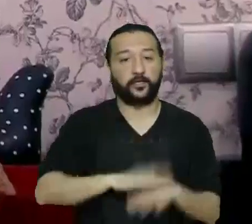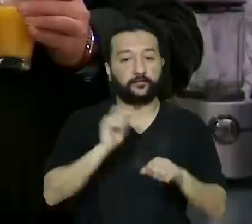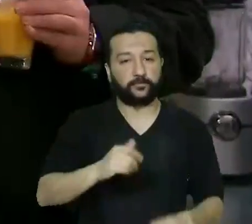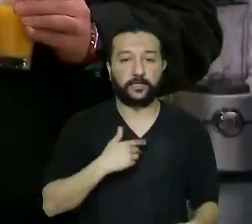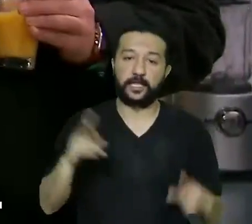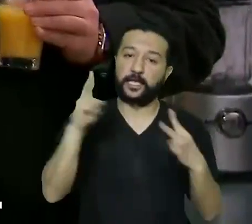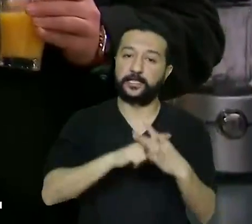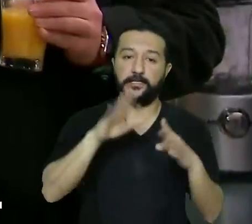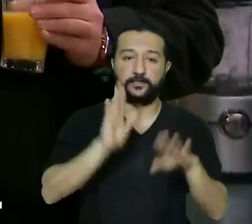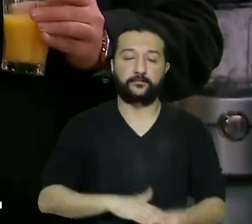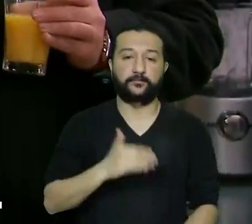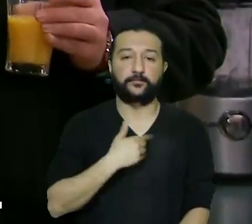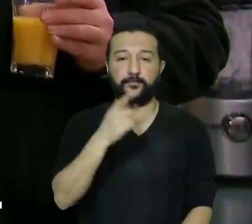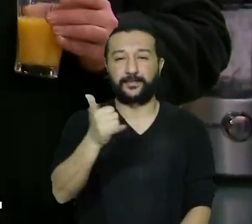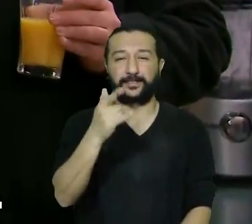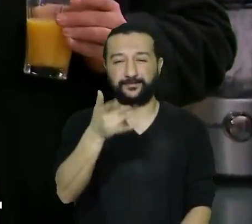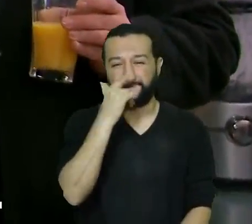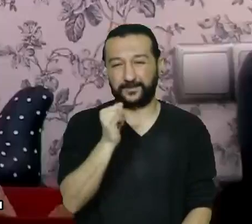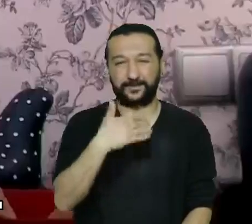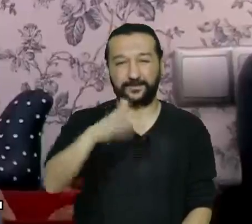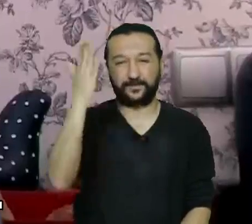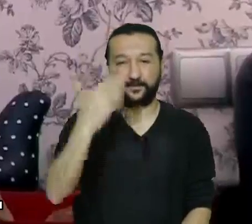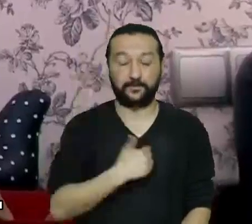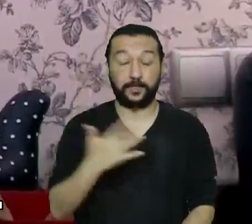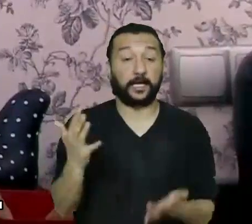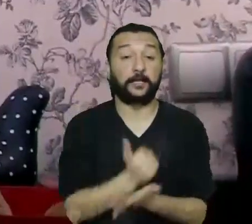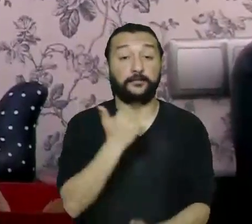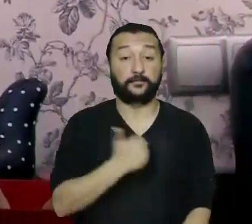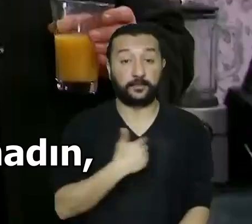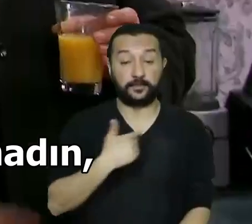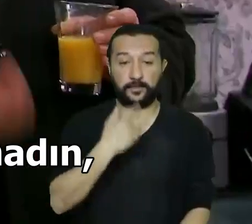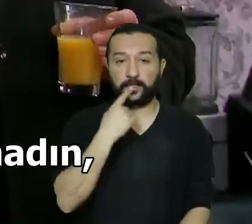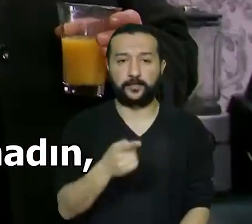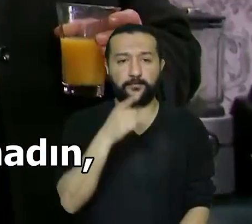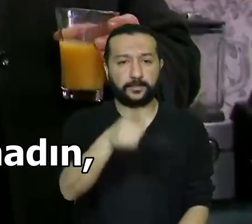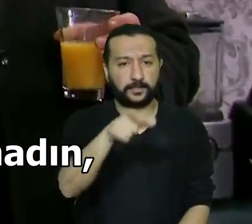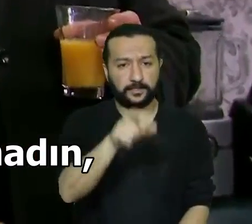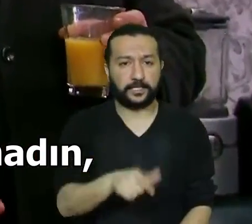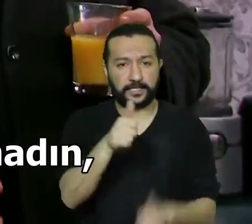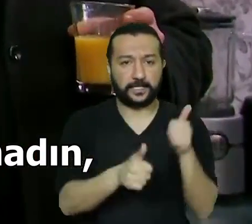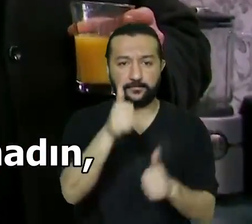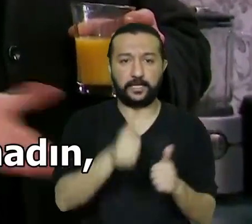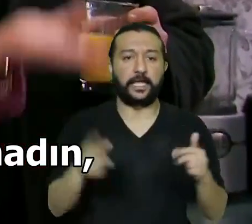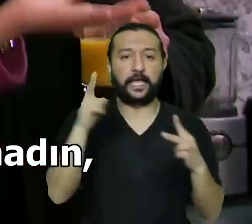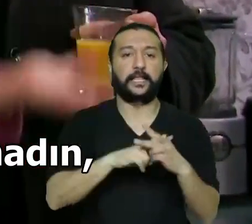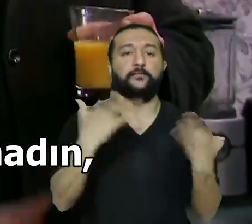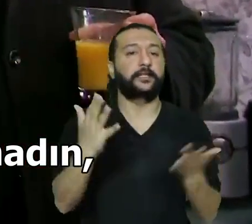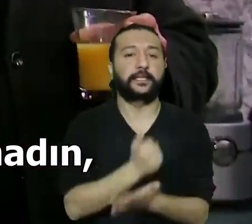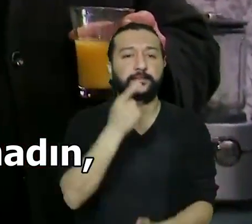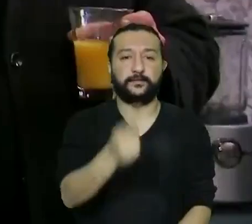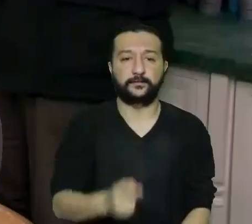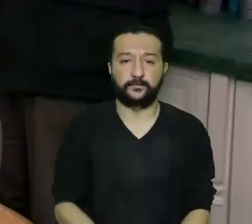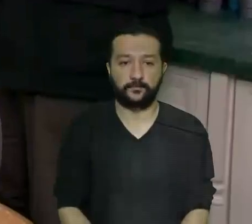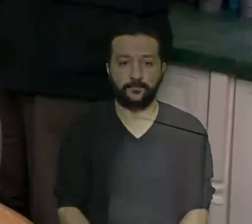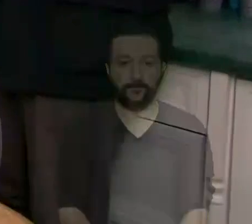de katılacağım abla. Yaman şakası bile kimdi. Ben kazanacağım oğlum. Ya sen daha yarışmaya katılmadın, nasıl kazanacaksın